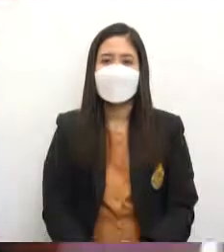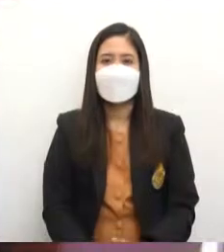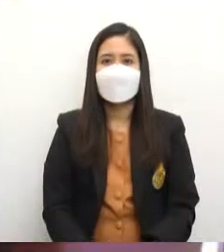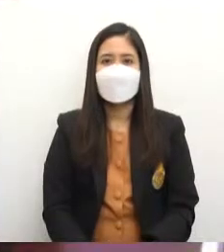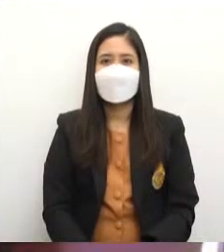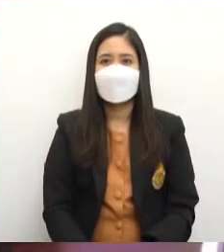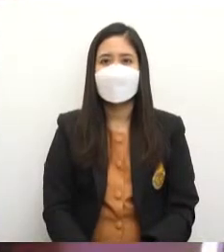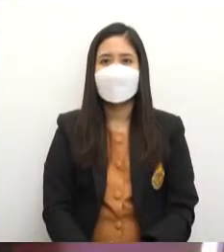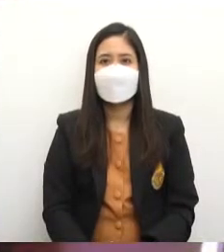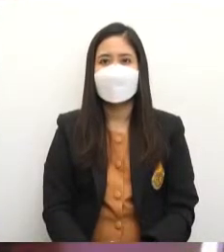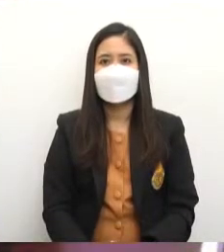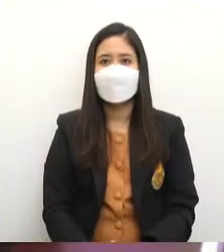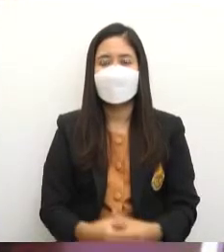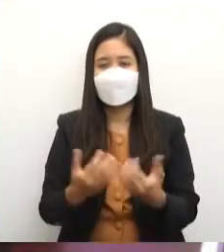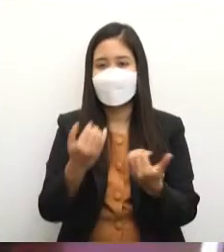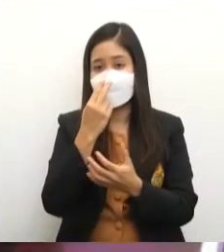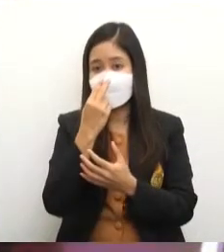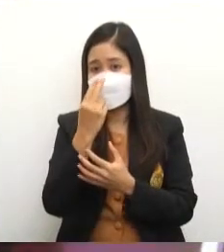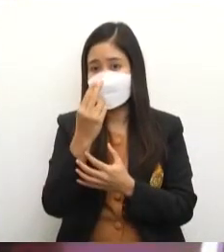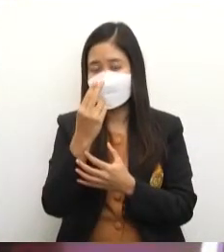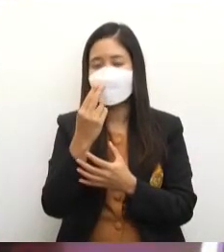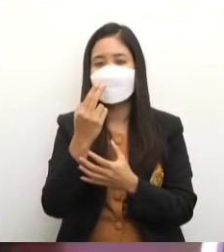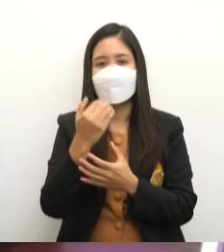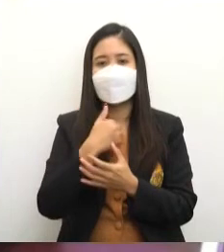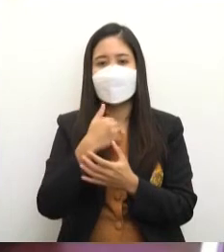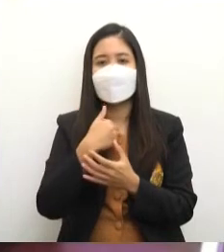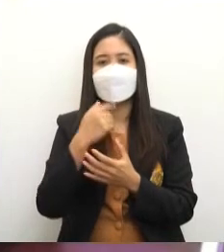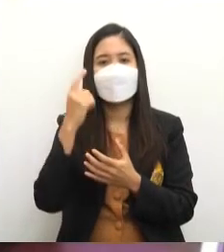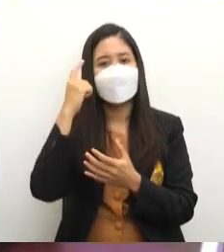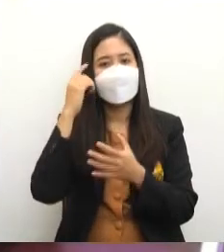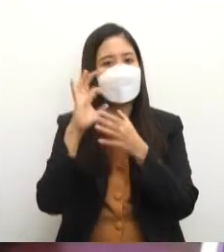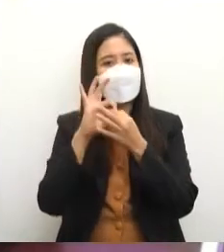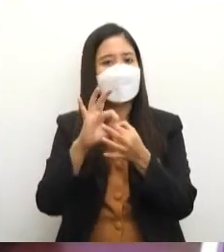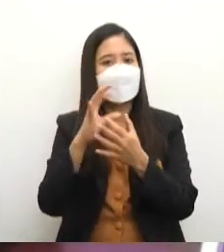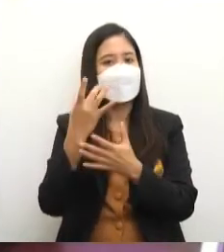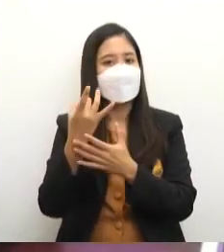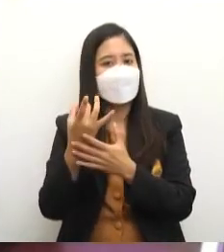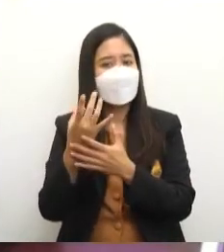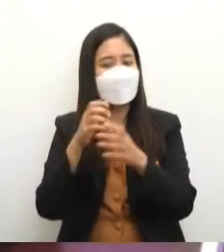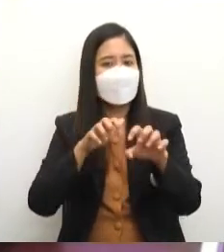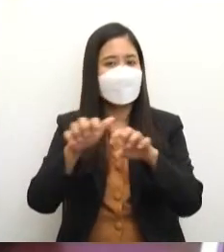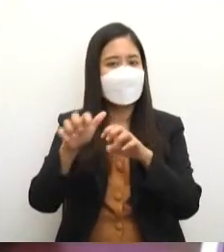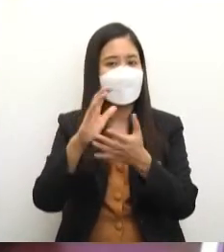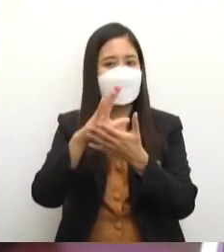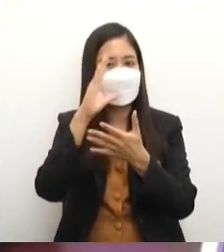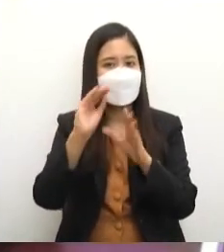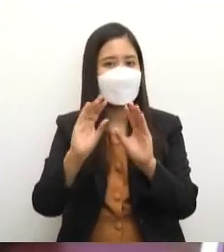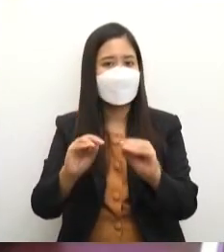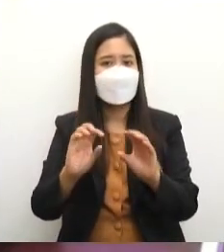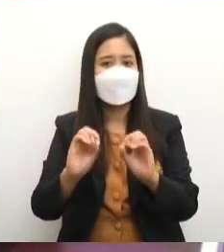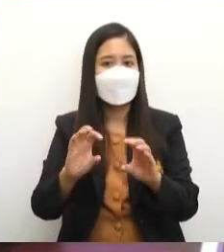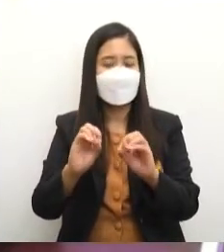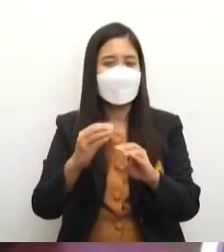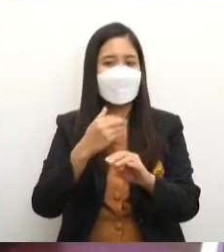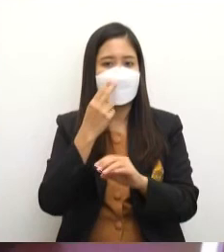ครับสำหรับใน EP ต่อไปนะครับก็จะเป็นการรับทราบเกี่ยวกับเรื่องของการจัดการเรียนการสอนที่เป็นทวิศึกษานะครับก็จะ